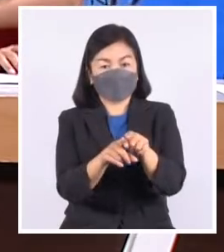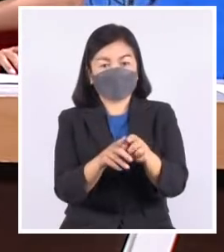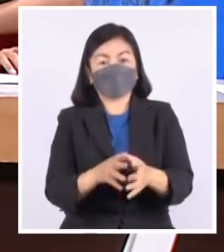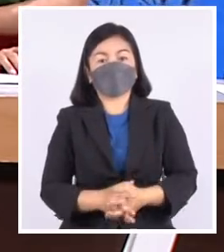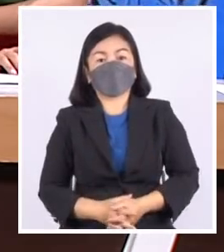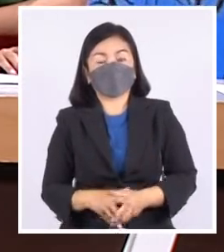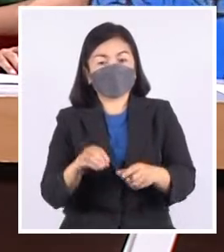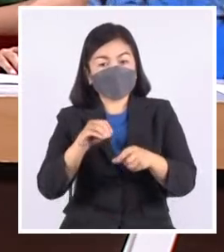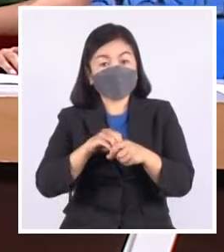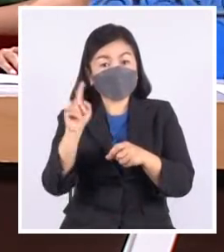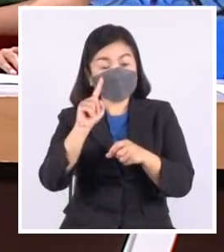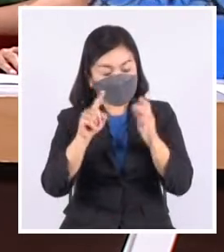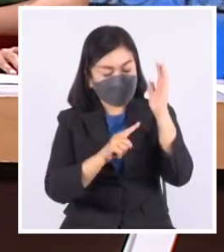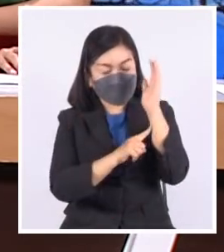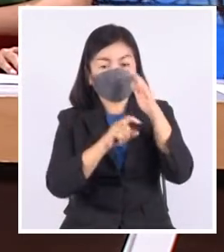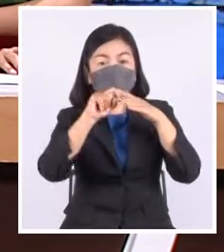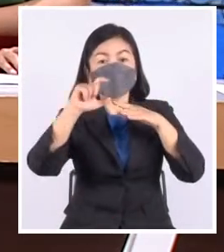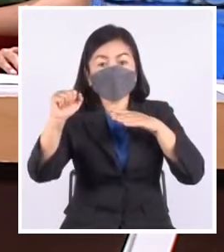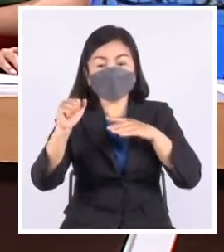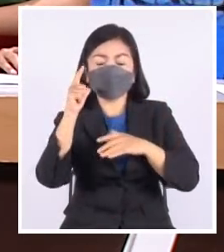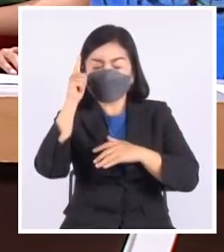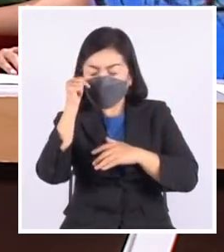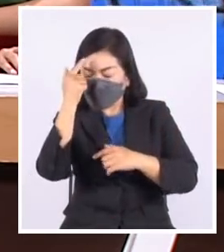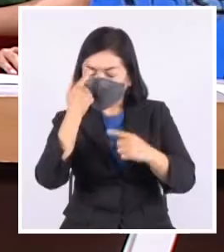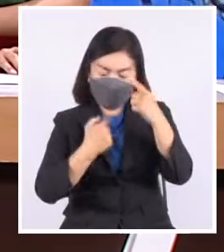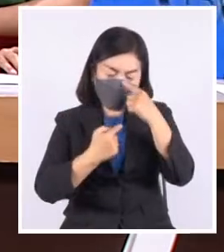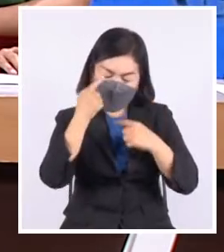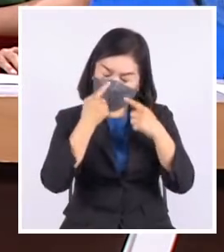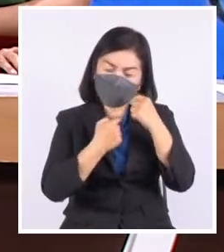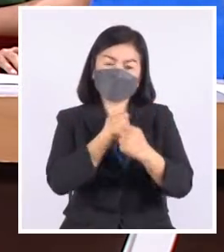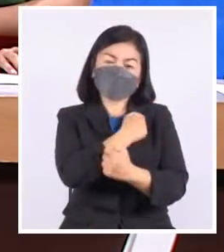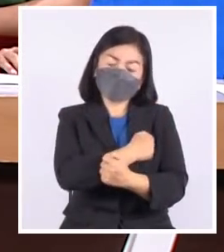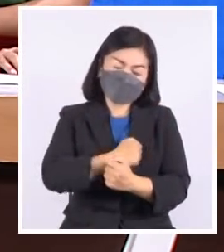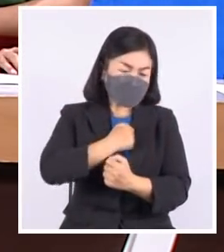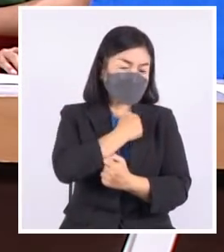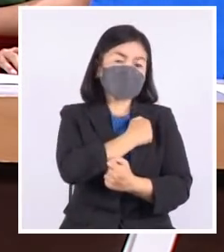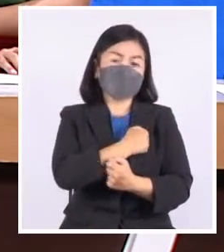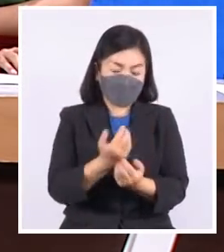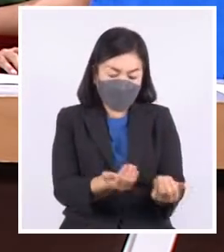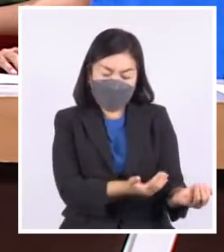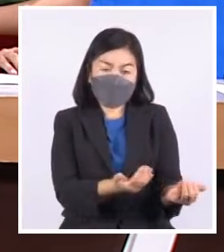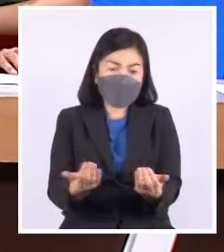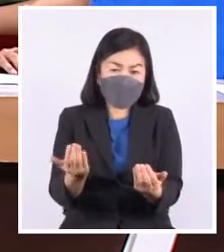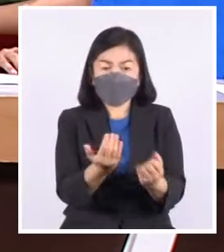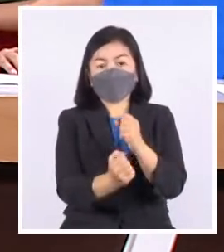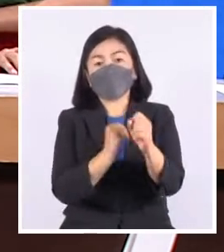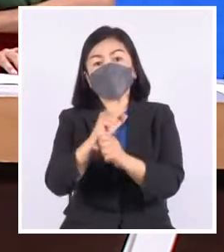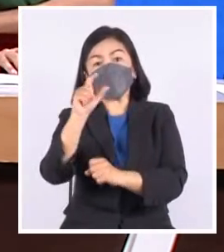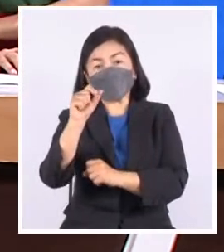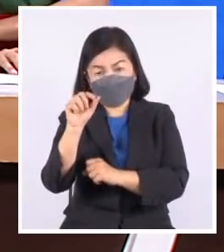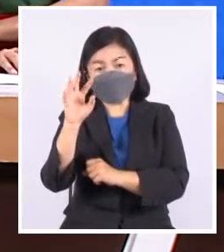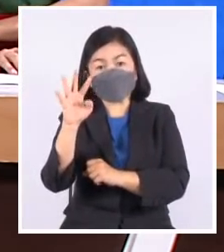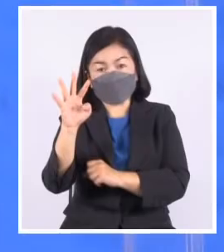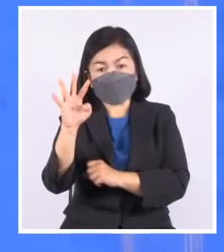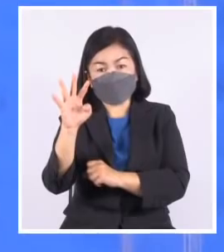อยู่ที่จังหวัดสมุทรสาครนะครับแม่เนี่ยร้องห่มร้องไห้ด้วยความเสียใจเลยเนื่องจากว่าลูกสาวเนี่ยวัยแค่24ปีน